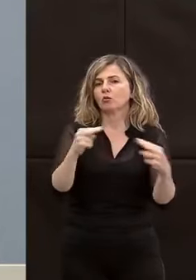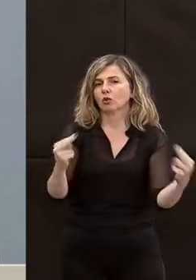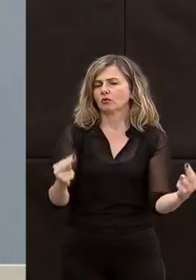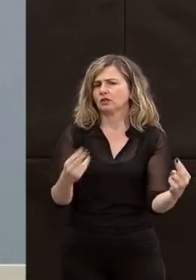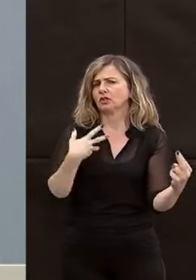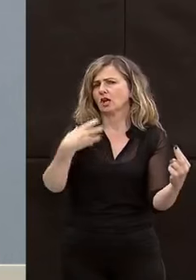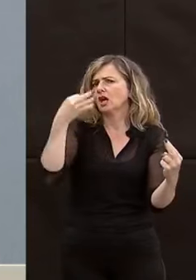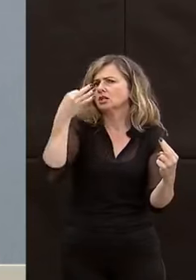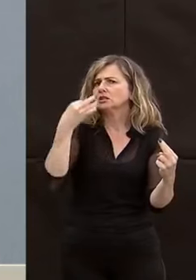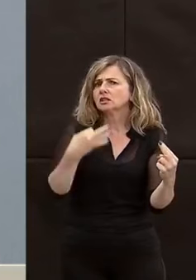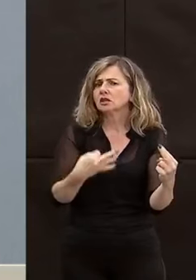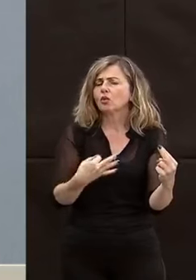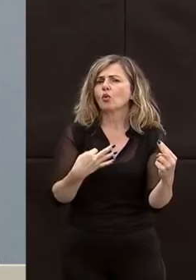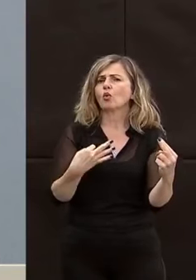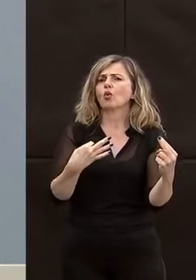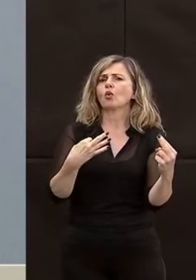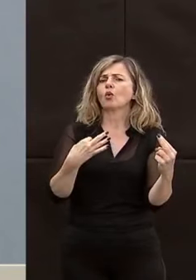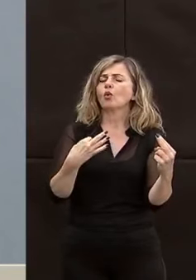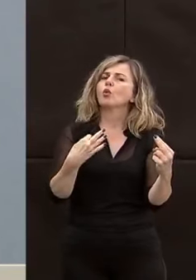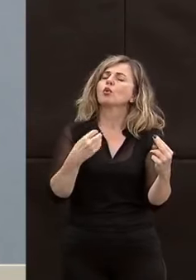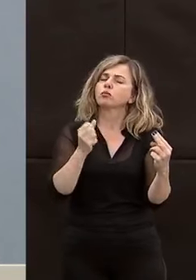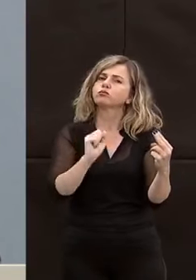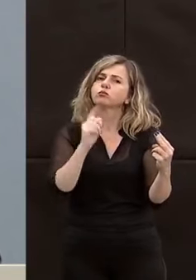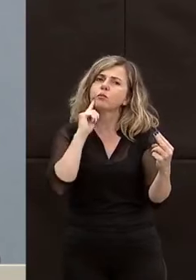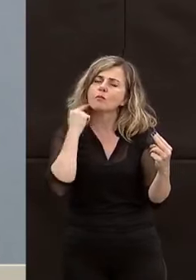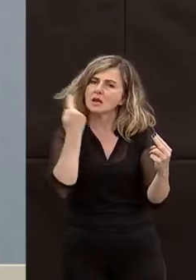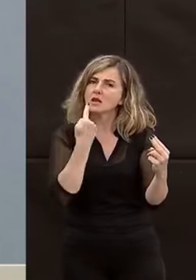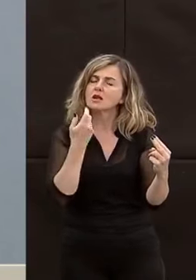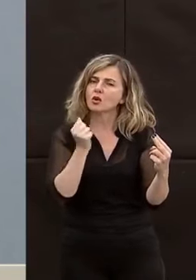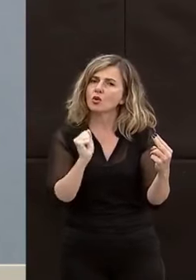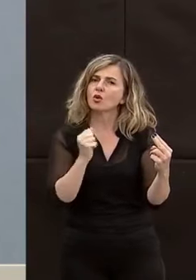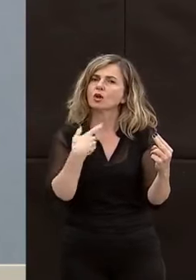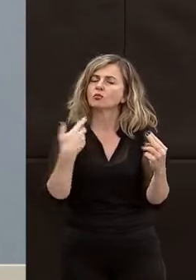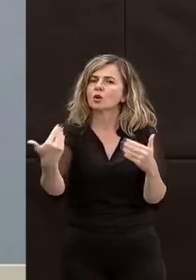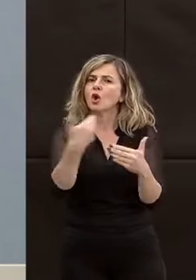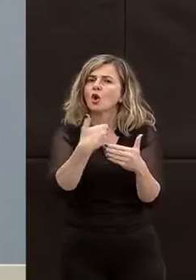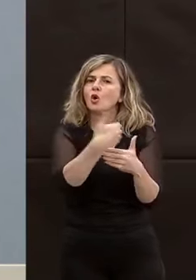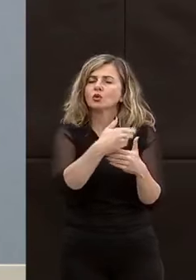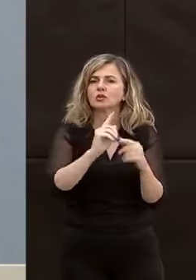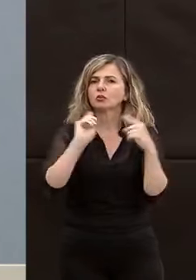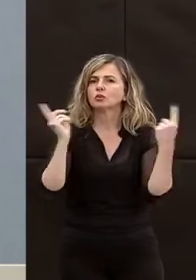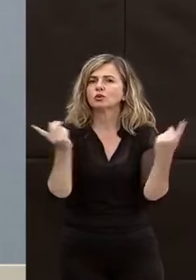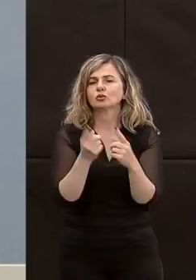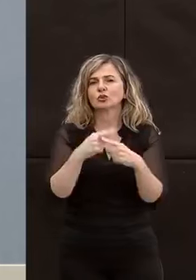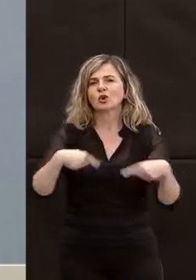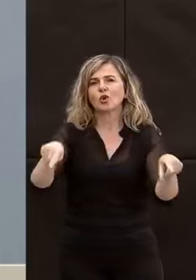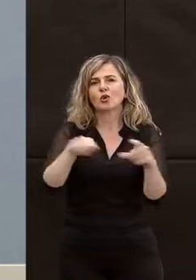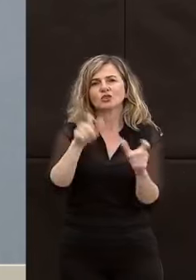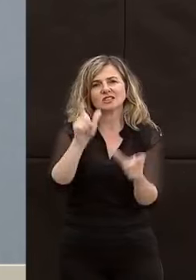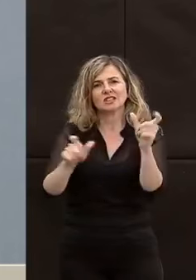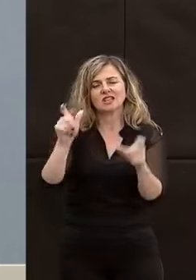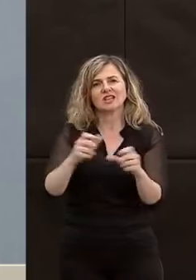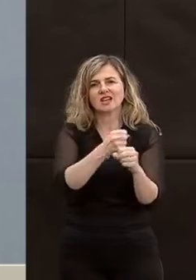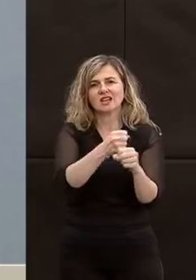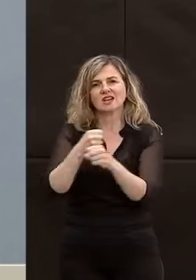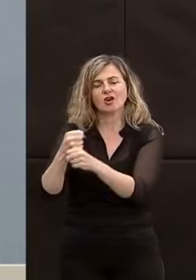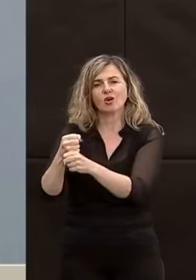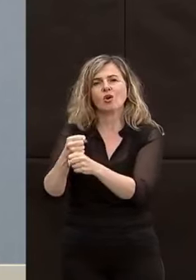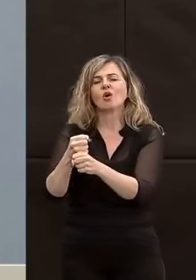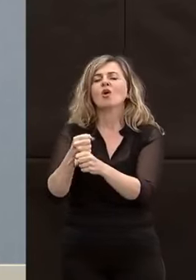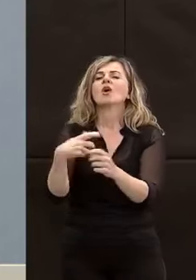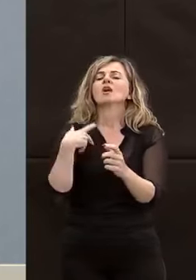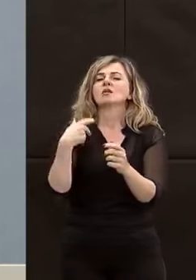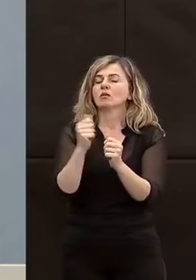essere migliorato con tutti i contributi che verranno dal consiglio provinciale in maniera in